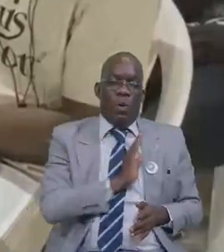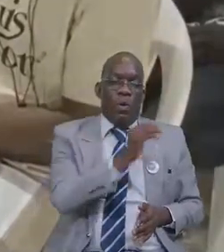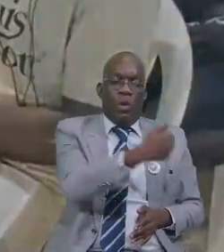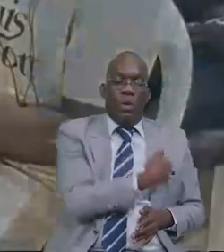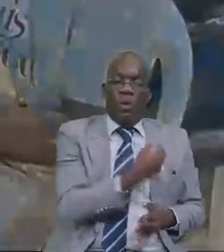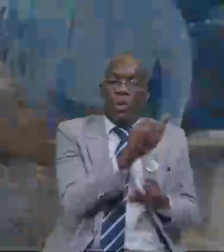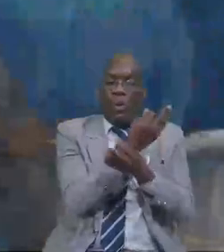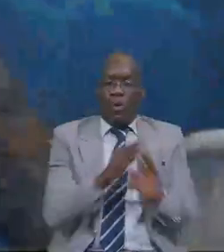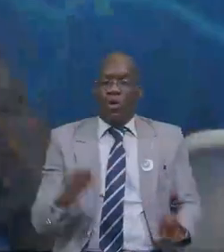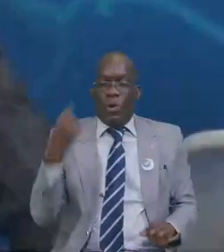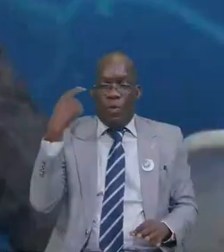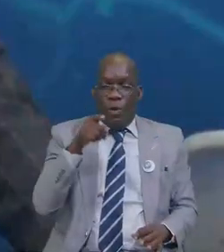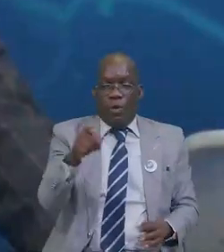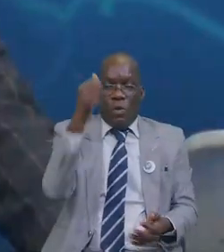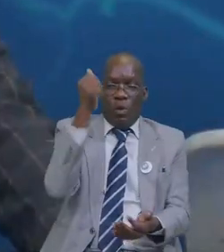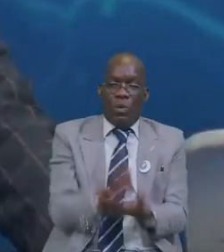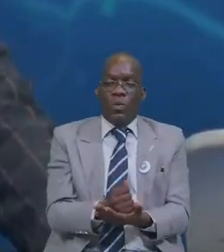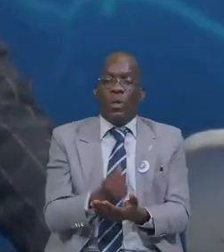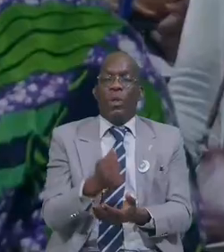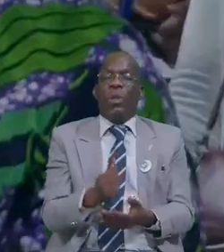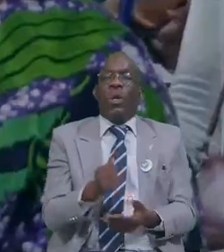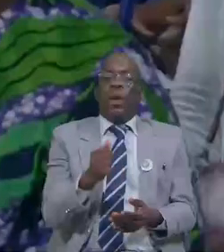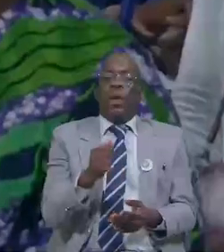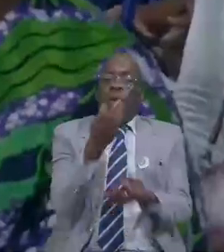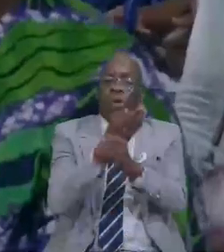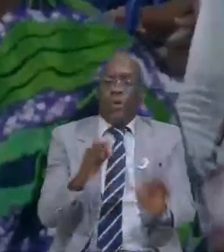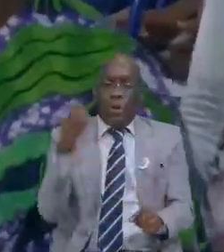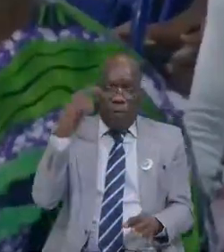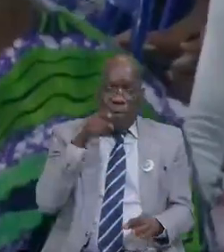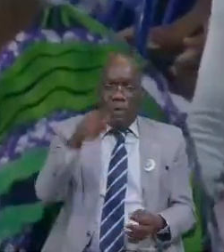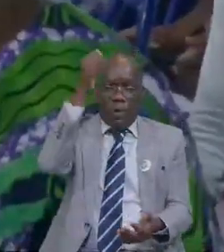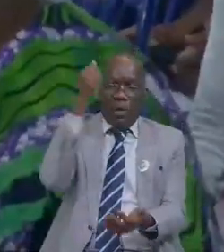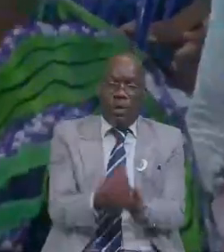âmes. Libération pour toi. J'ai dit libération pour toi.